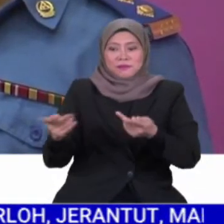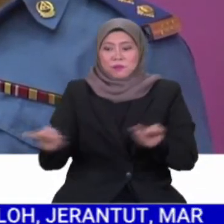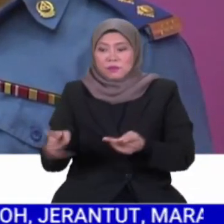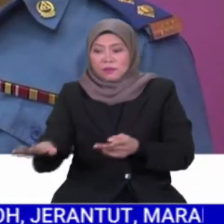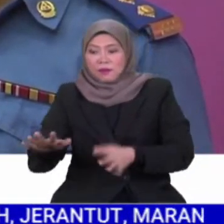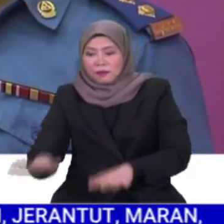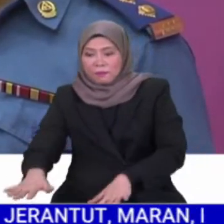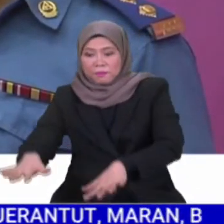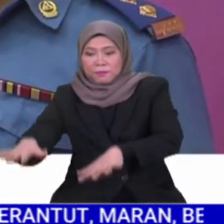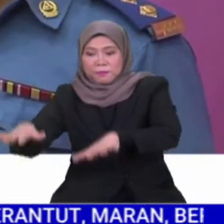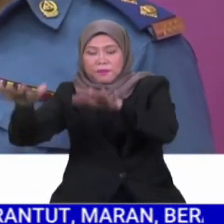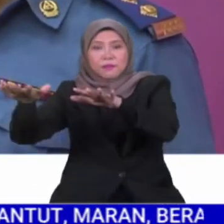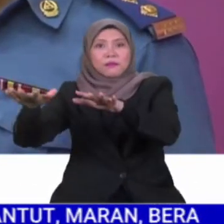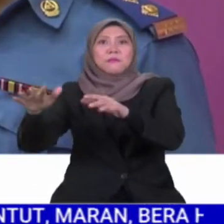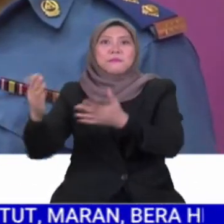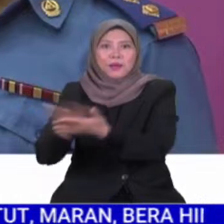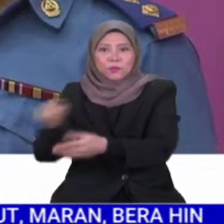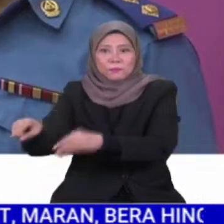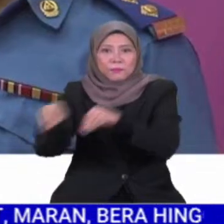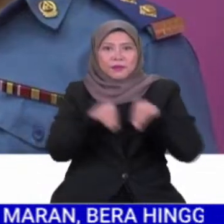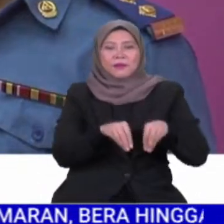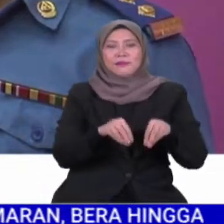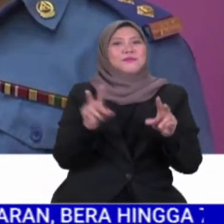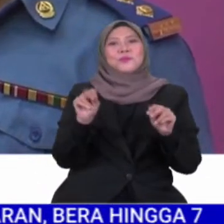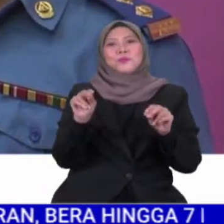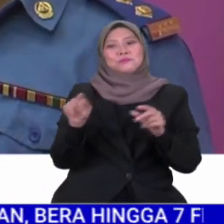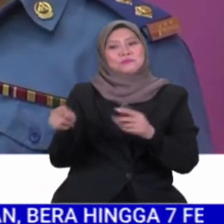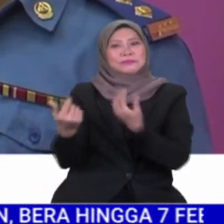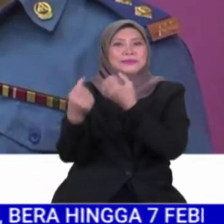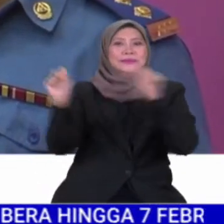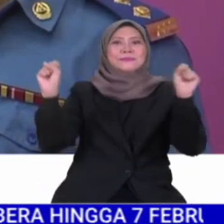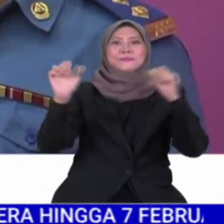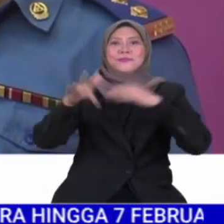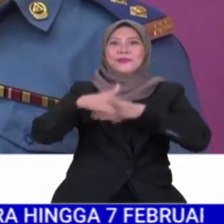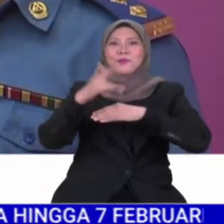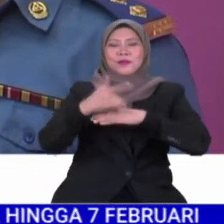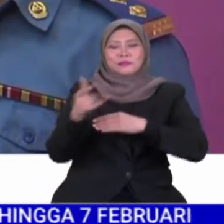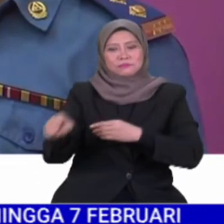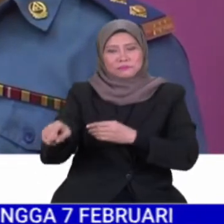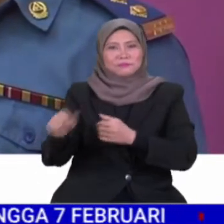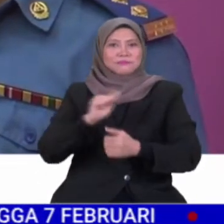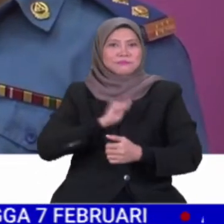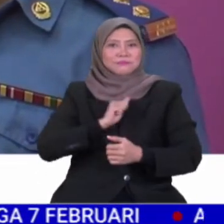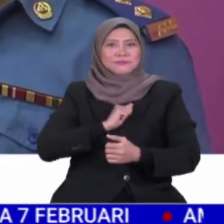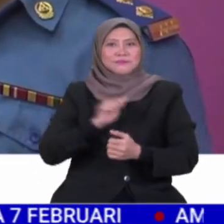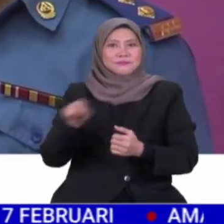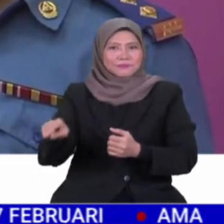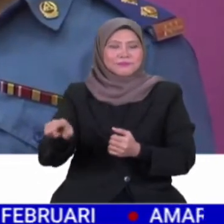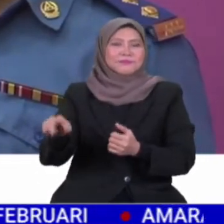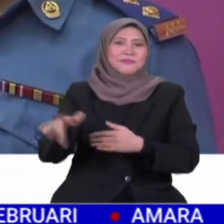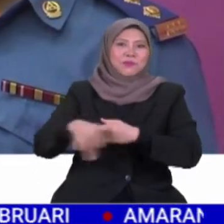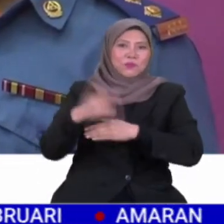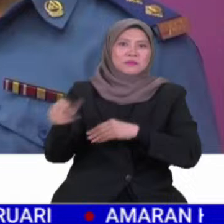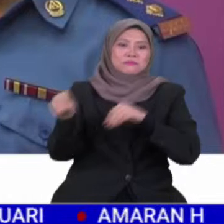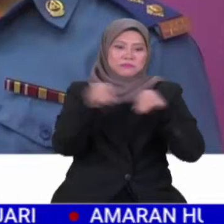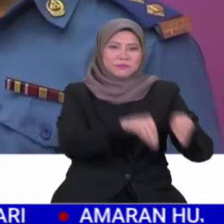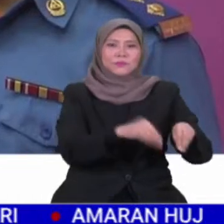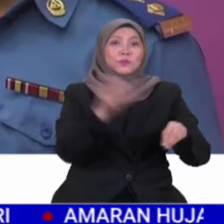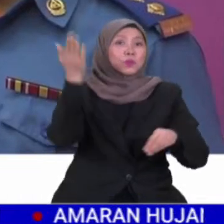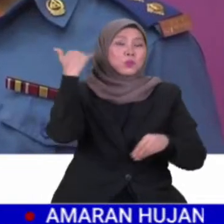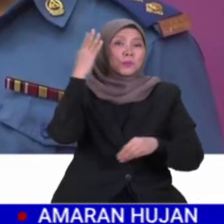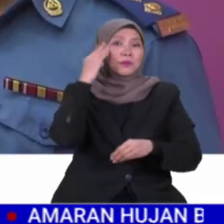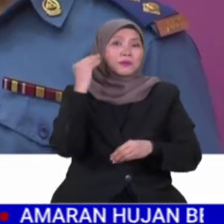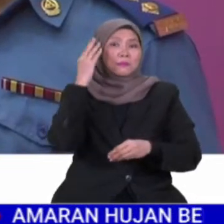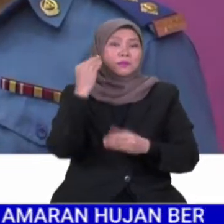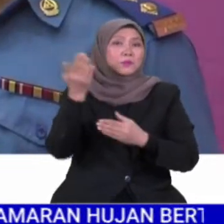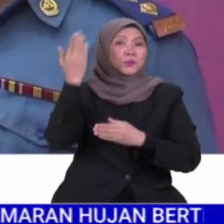kawasan itu ditenggelami air dan sebagainya, barulah berpindah. Jadi kita rasa kita banyak belajar daripada pengalaman yang lalu,